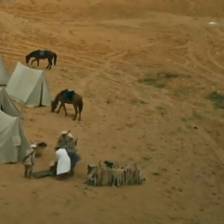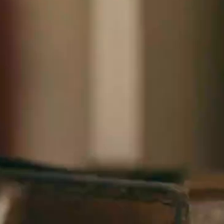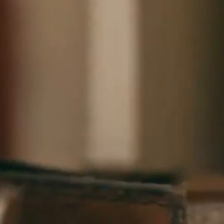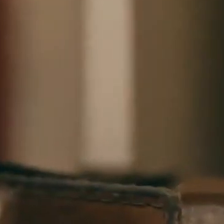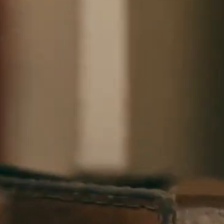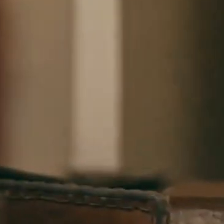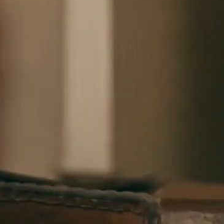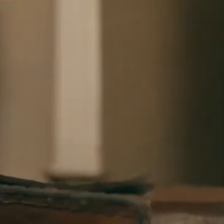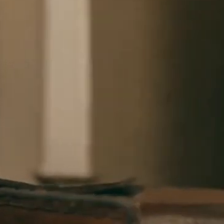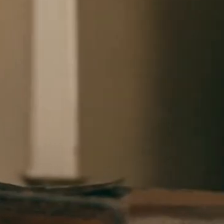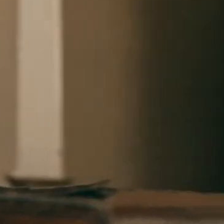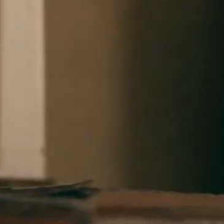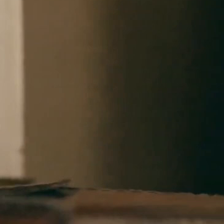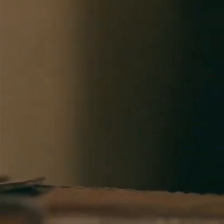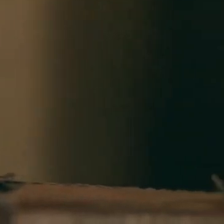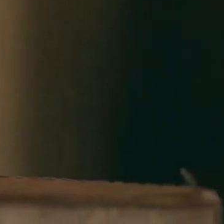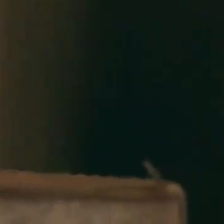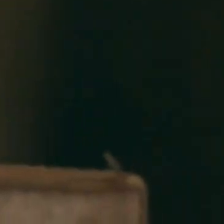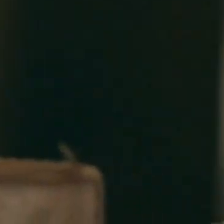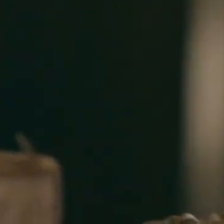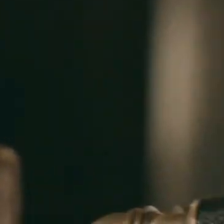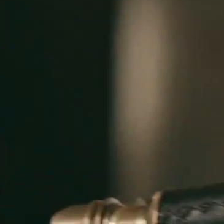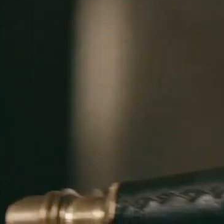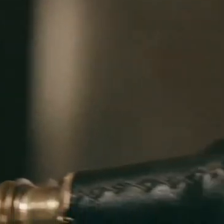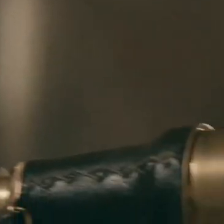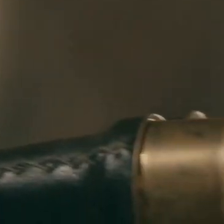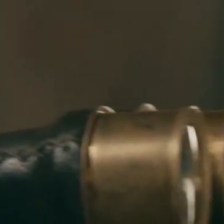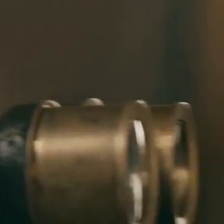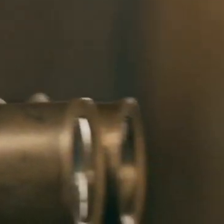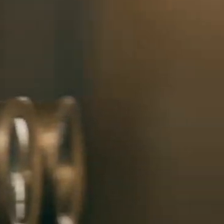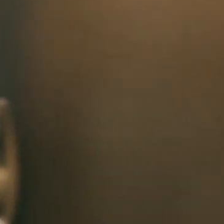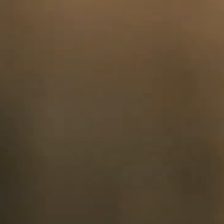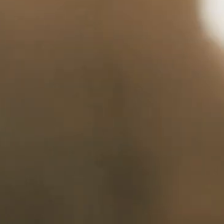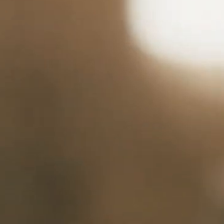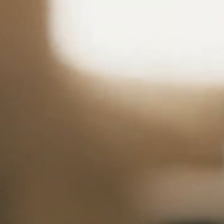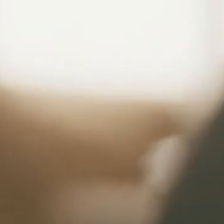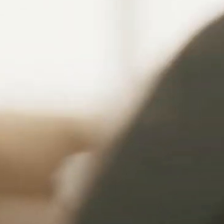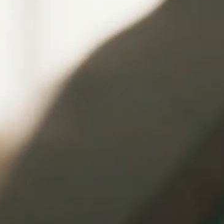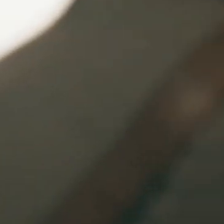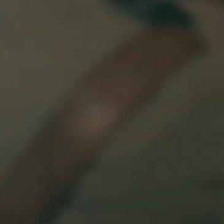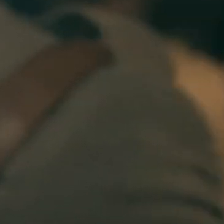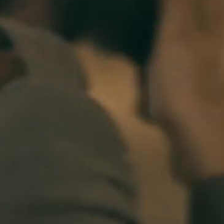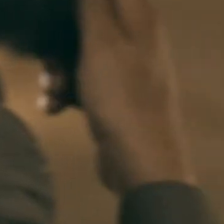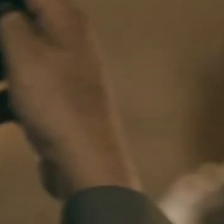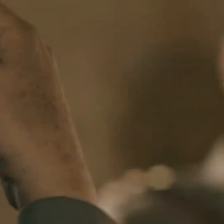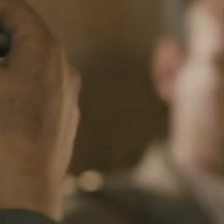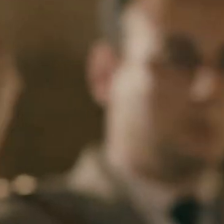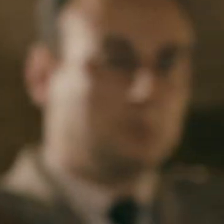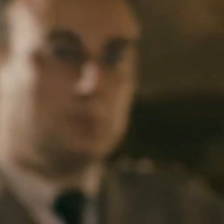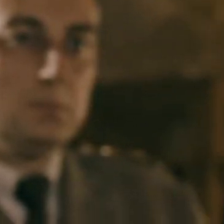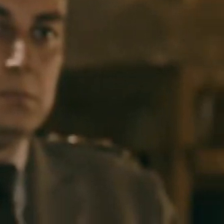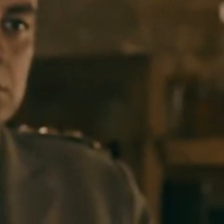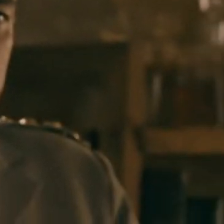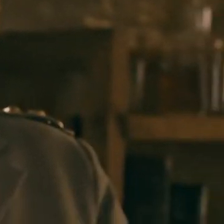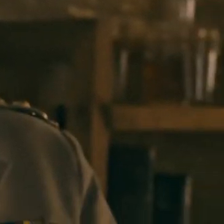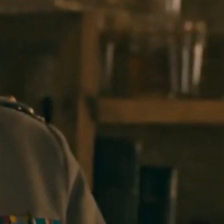Yanında bir hacın olduğu masa saati 14.19'u gösteriyor. Robert'la karşılıklı oturan Cooks,